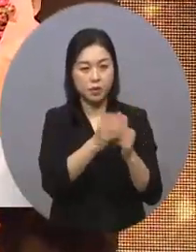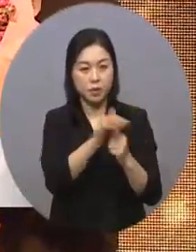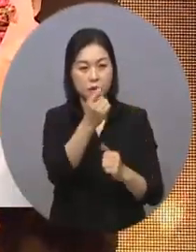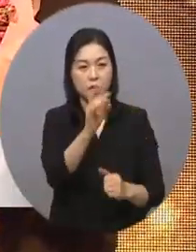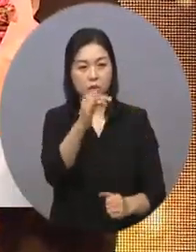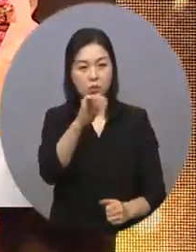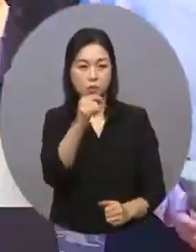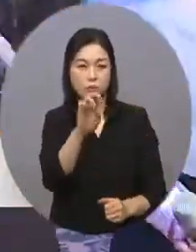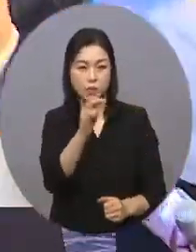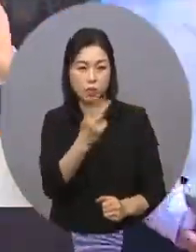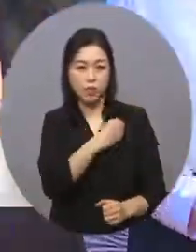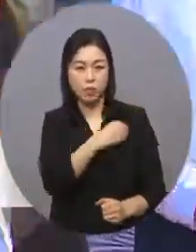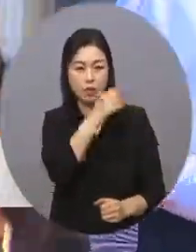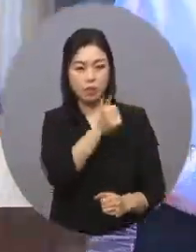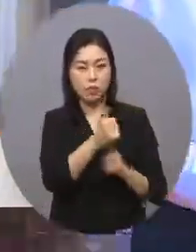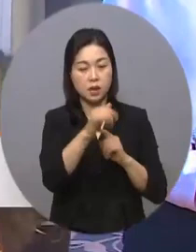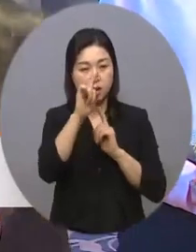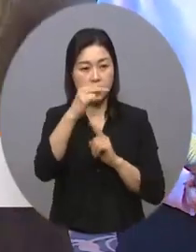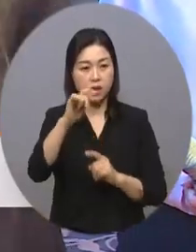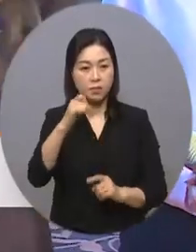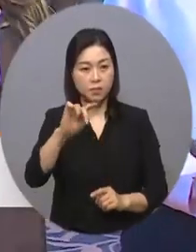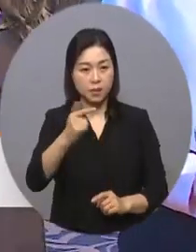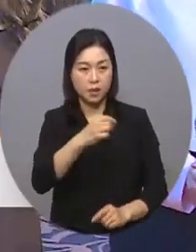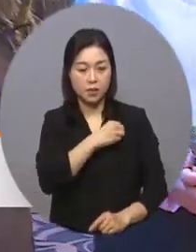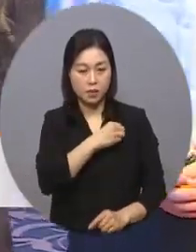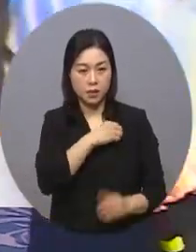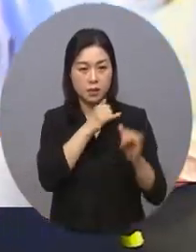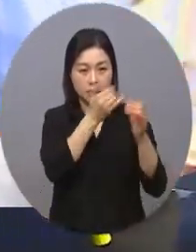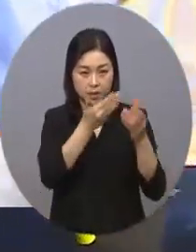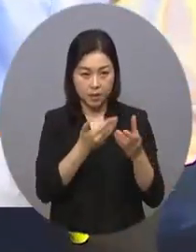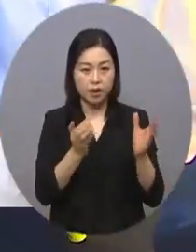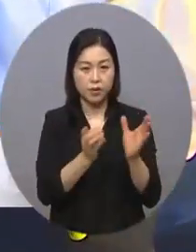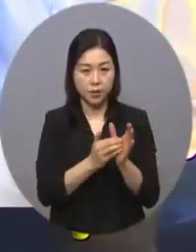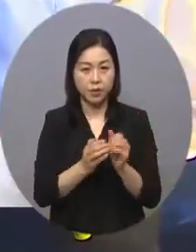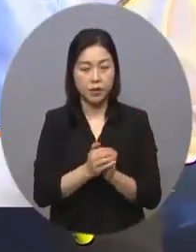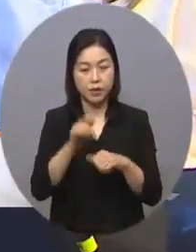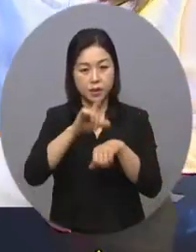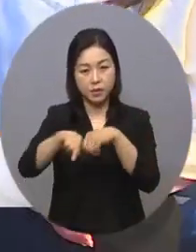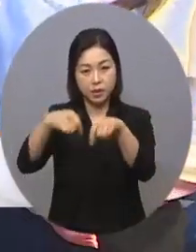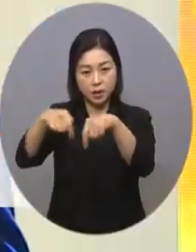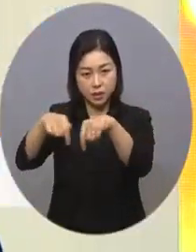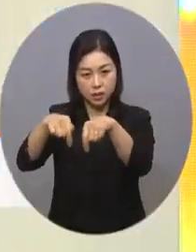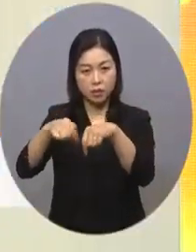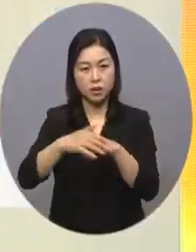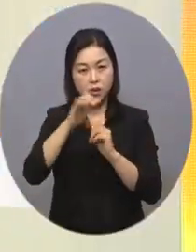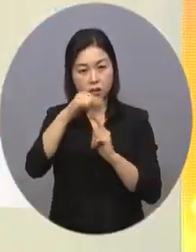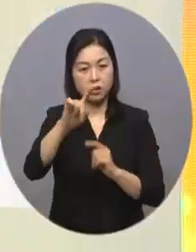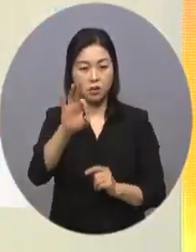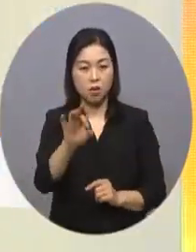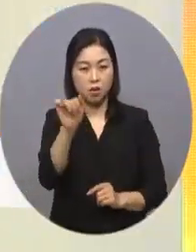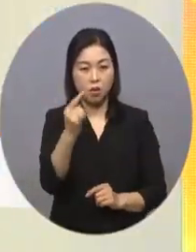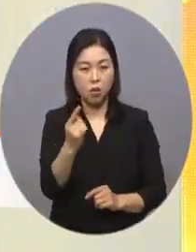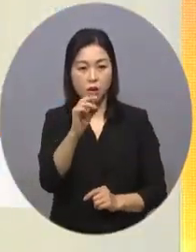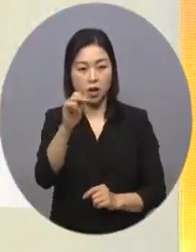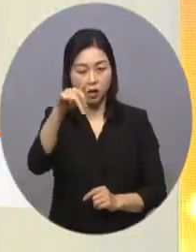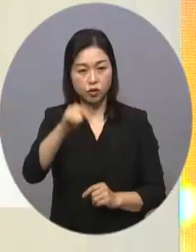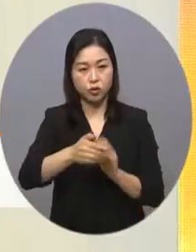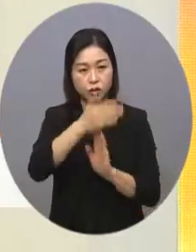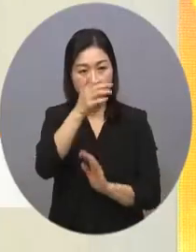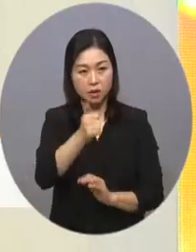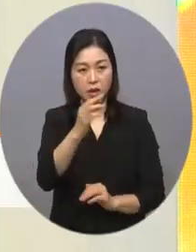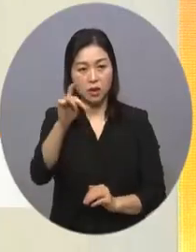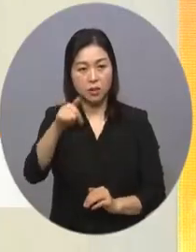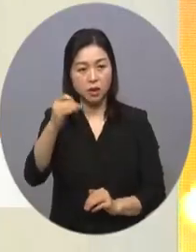홍준표 국회의원과 이상민 국회의원이 수상했고 지방 행정 부문에서는 이성호 양주시장과